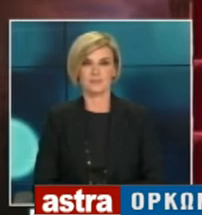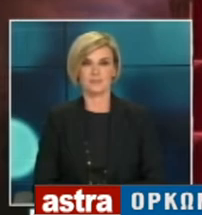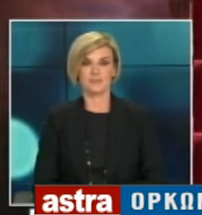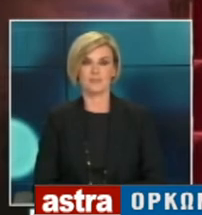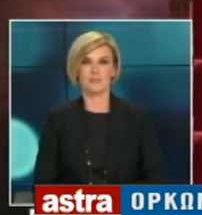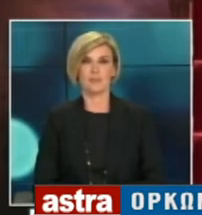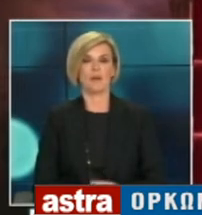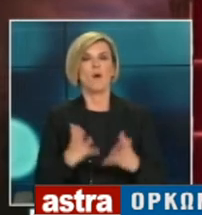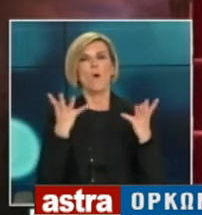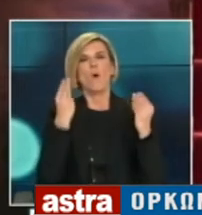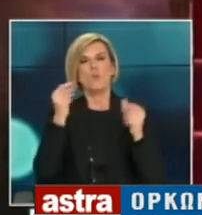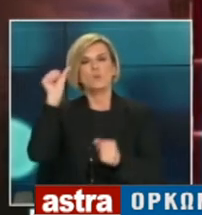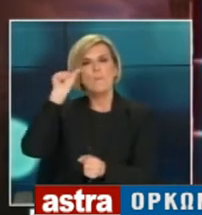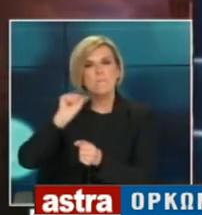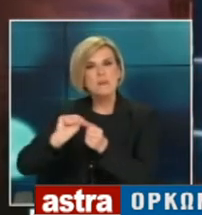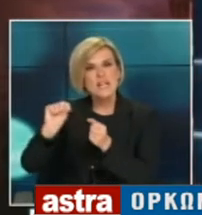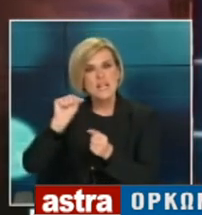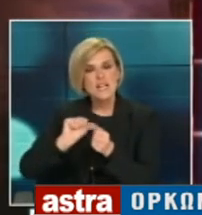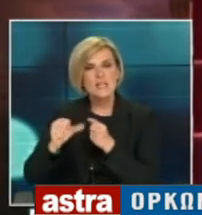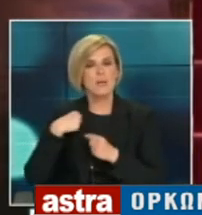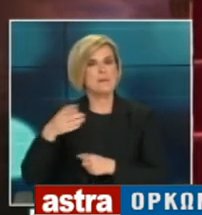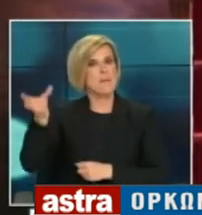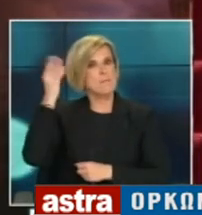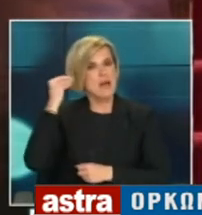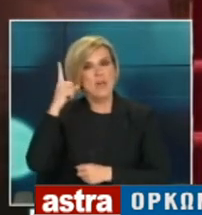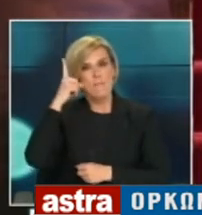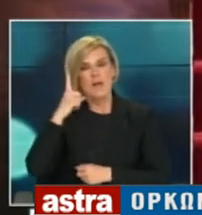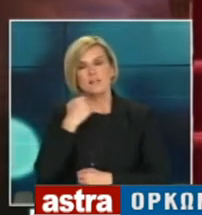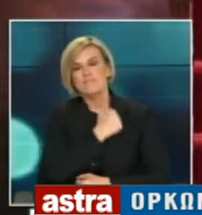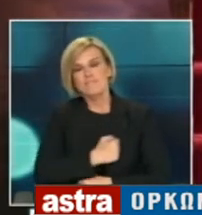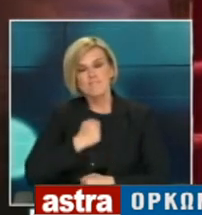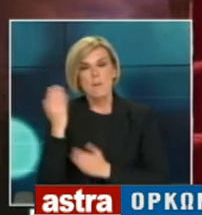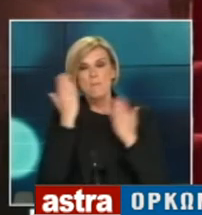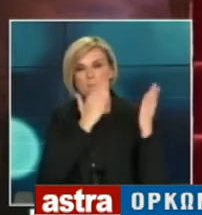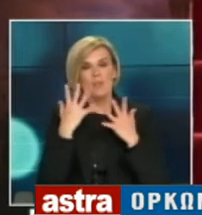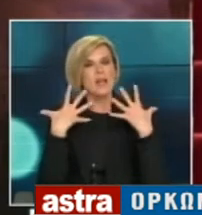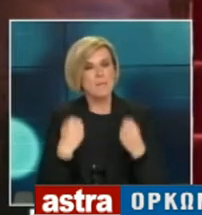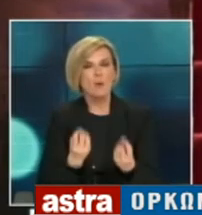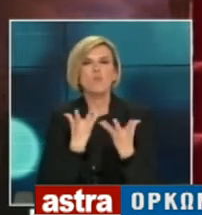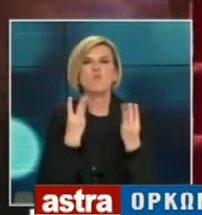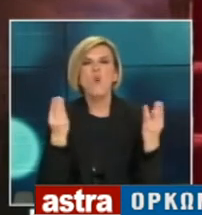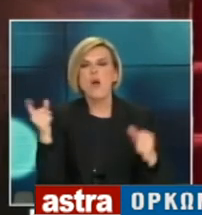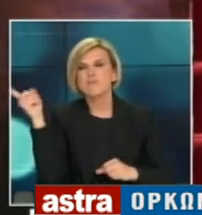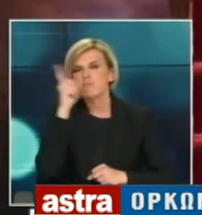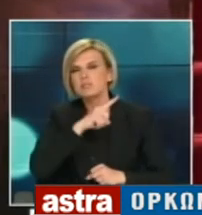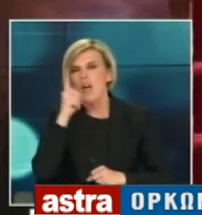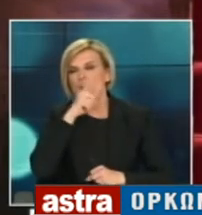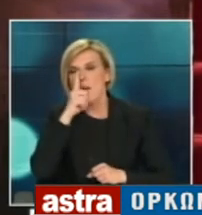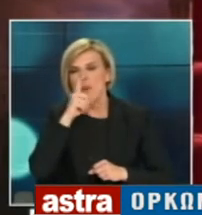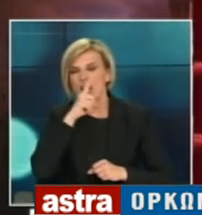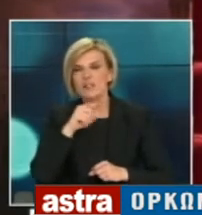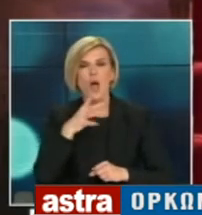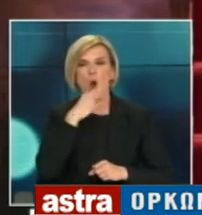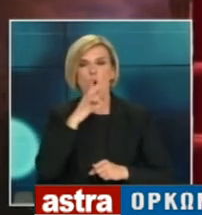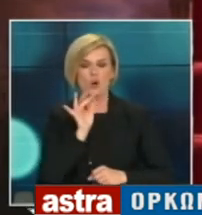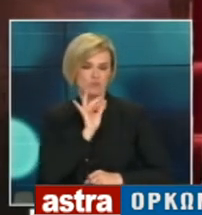Για πολλούς μήνες και εβδομάδες μάθαμε ένα οδυνηρό μάθημα. Υπάρχει μία αλήθεια και πολλά ψέματα. Ψέματα τα οποία λέγονται για εξουσία